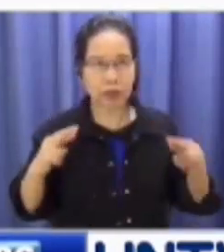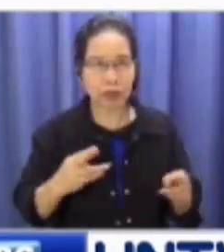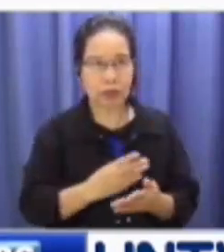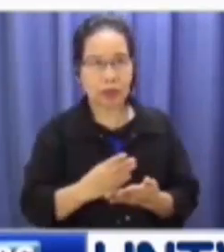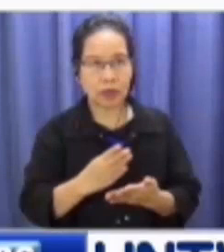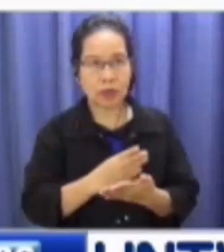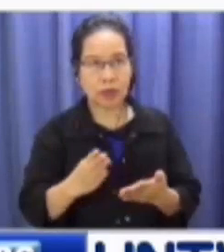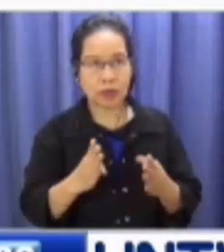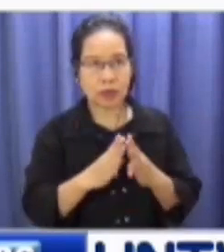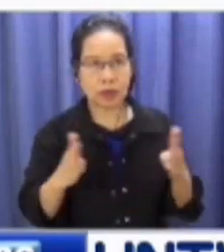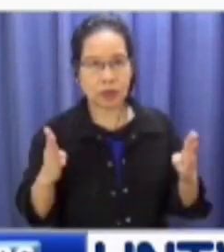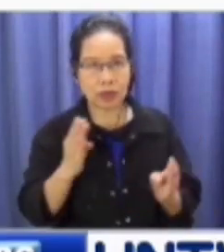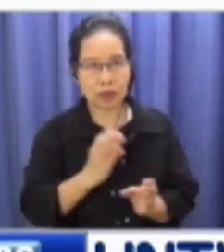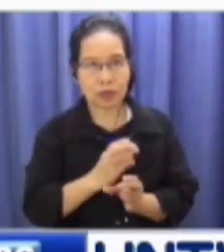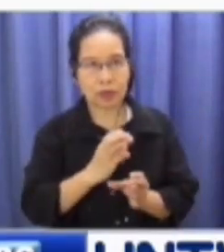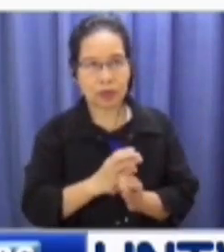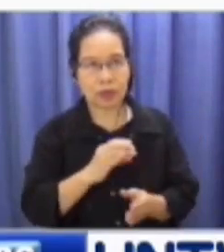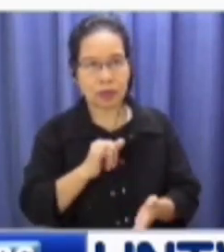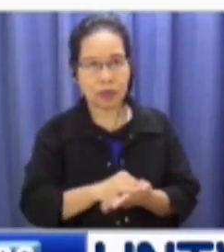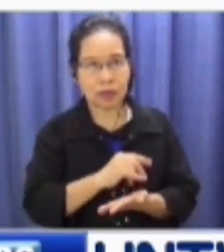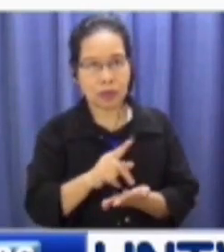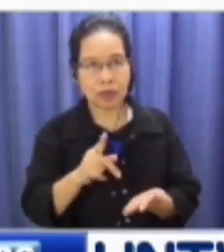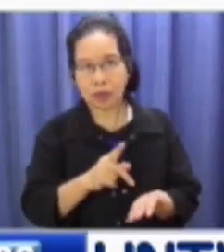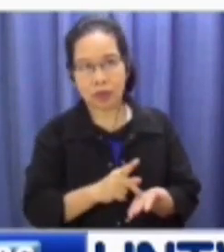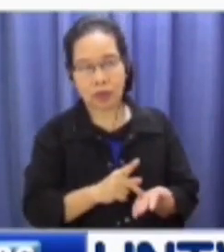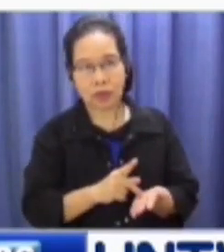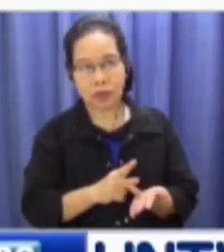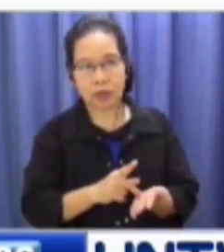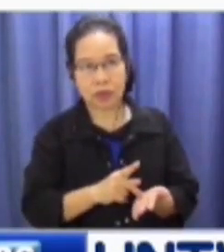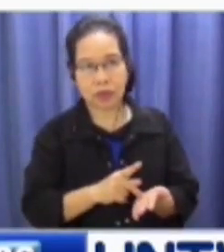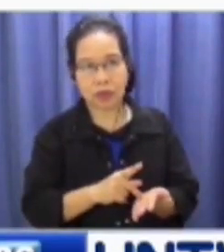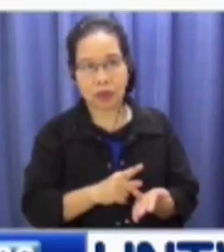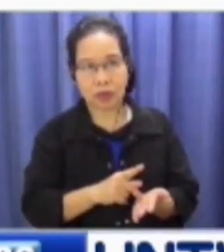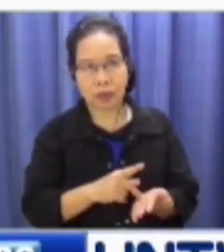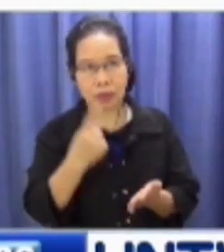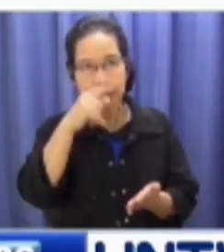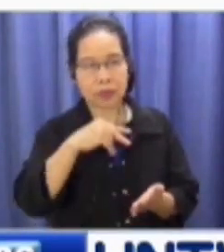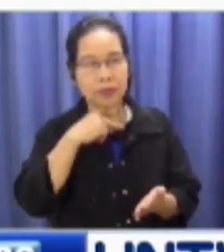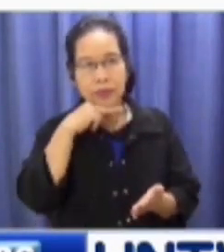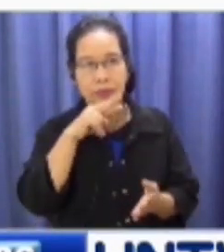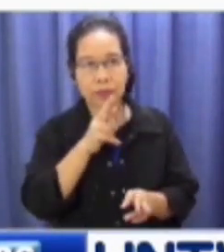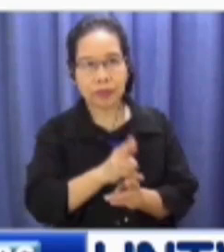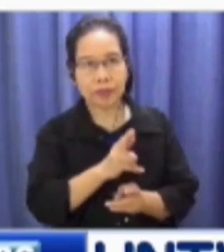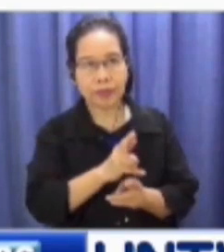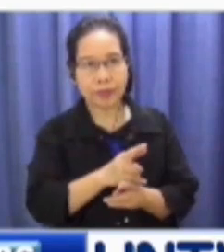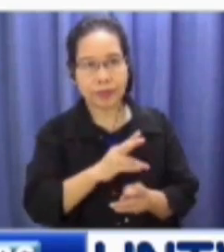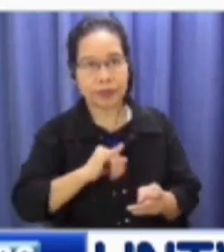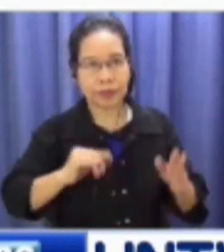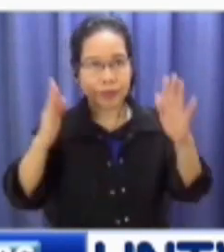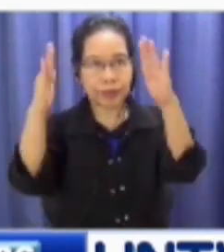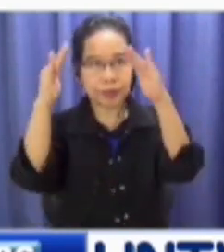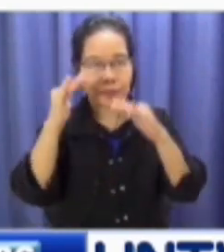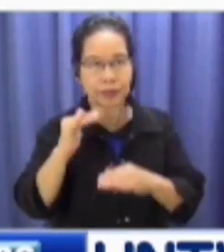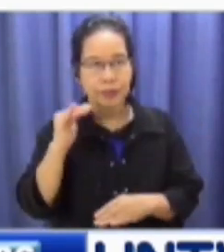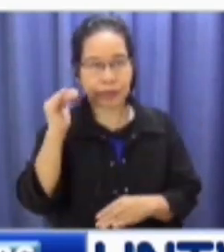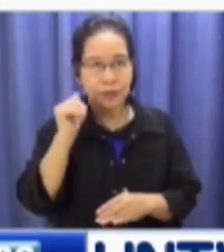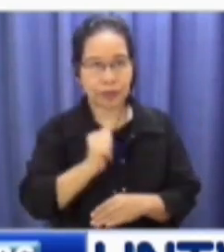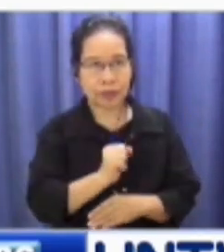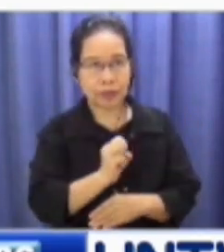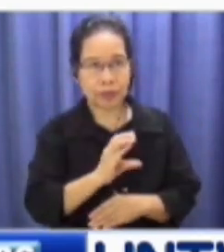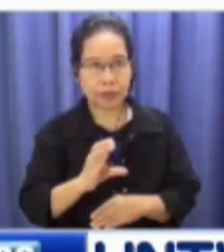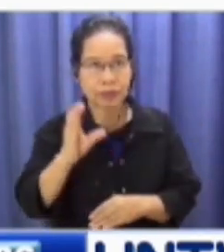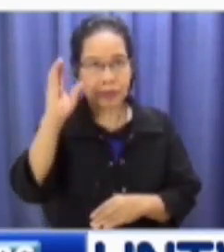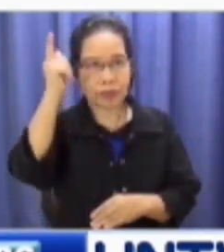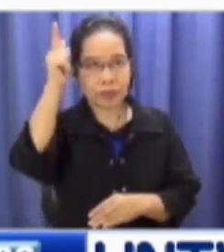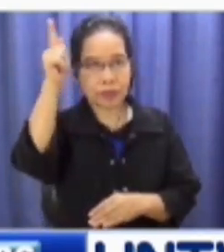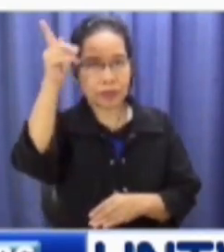malaking kotse. Palagay ko, that sparked an outrage, no? Sa akin, I hope dahil si Asi Galvante would call